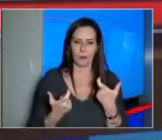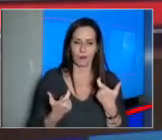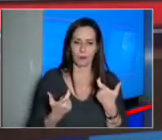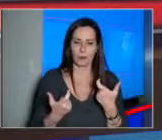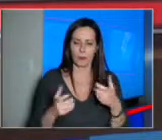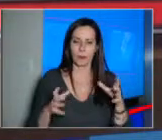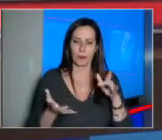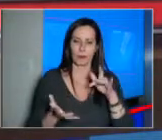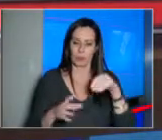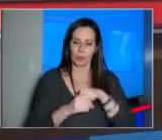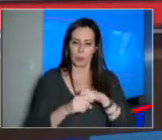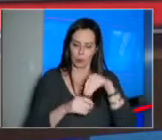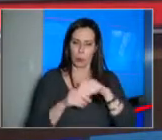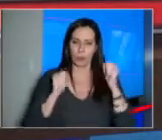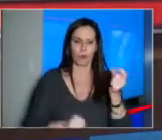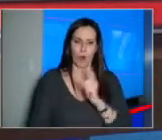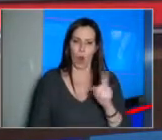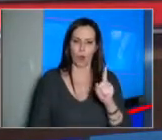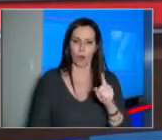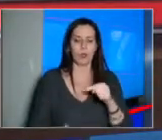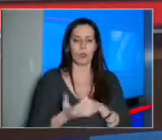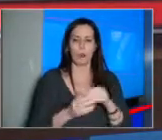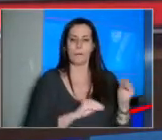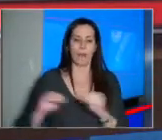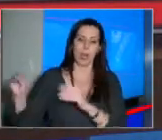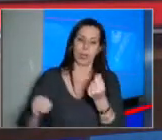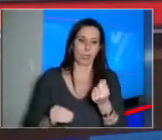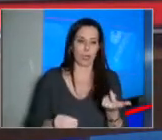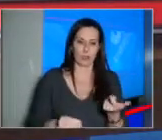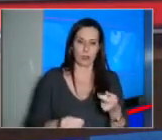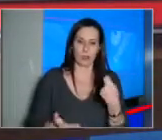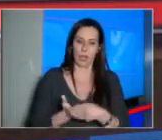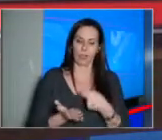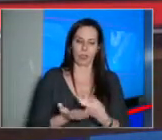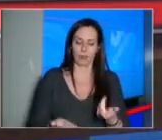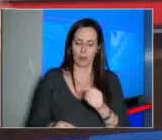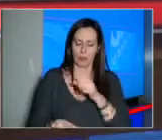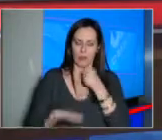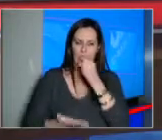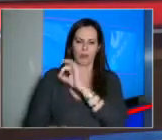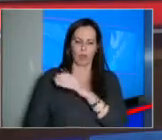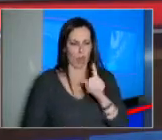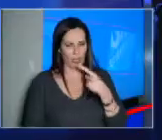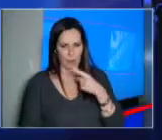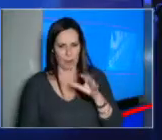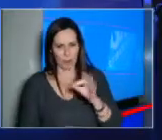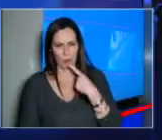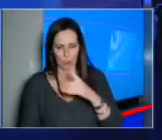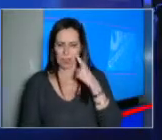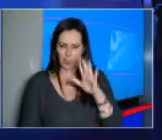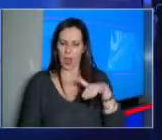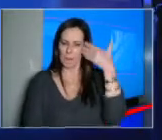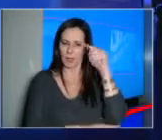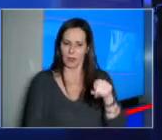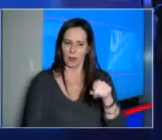תחת קורת הגג של הביטוח הלאומי, ולא על בסיס מעבר הכספים האלה לתקציב השוטף של המדינה. זאת אומרת, אתה בעצם אומר, תקשיב,